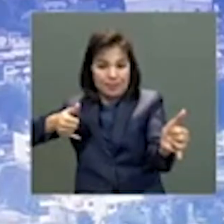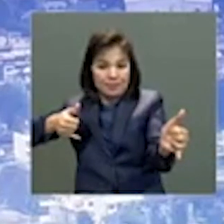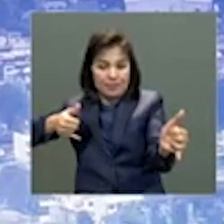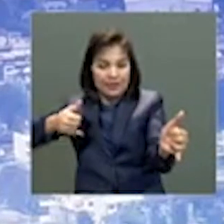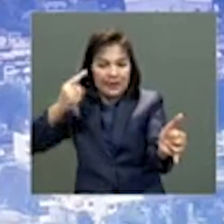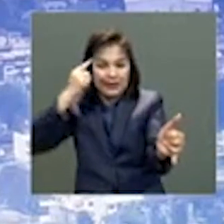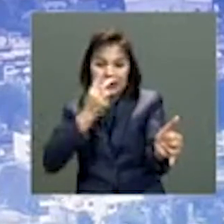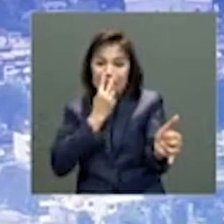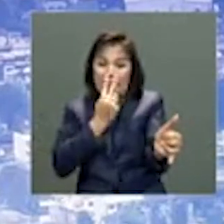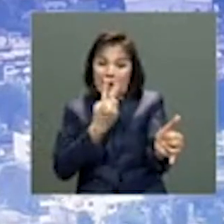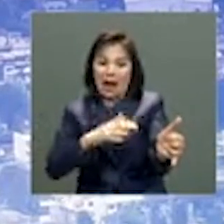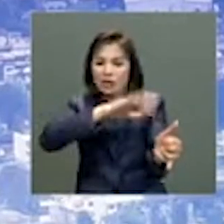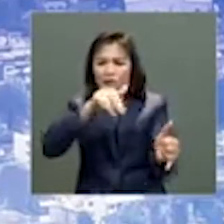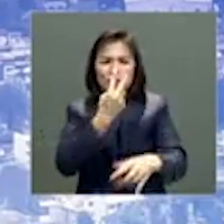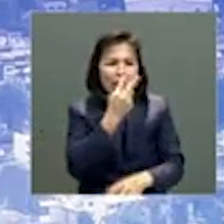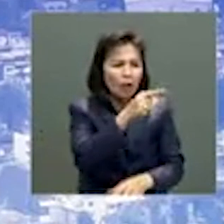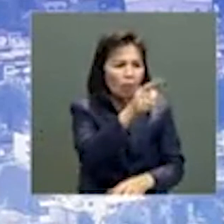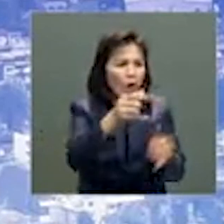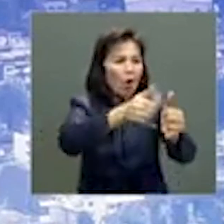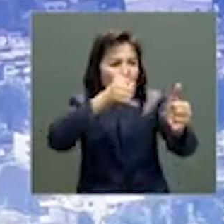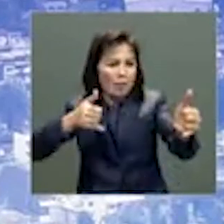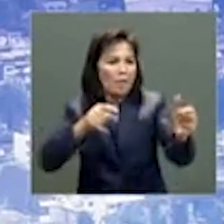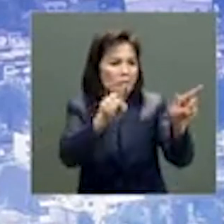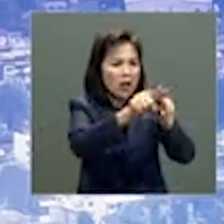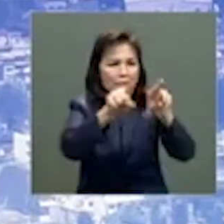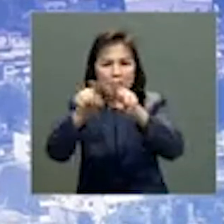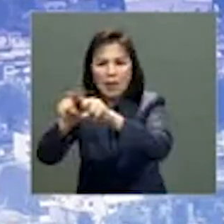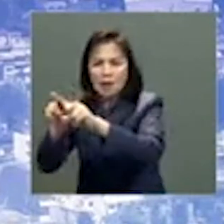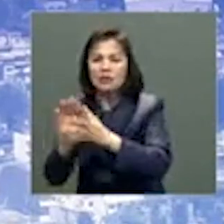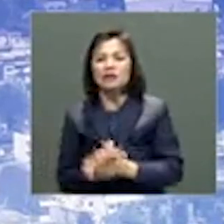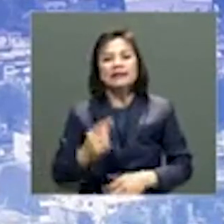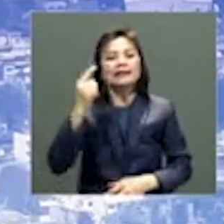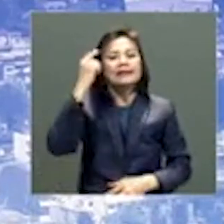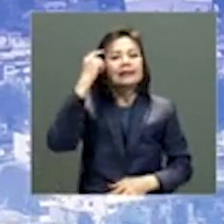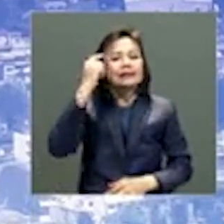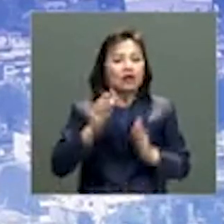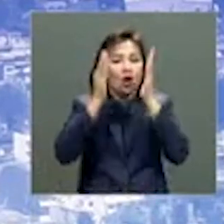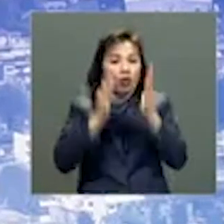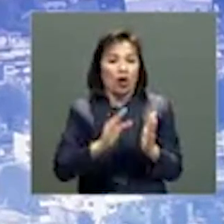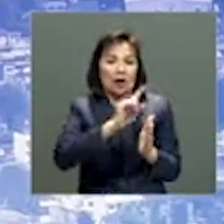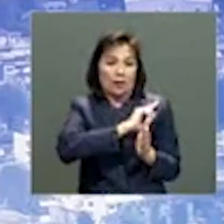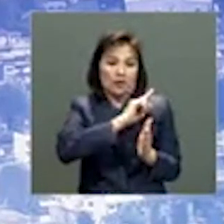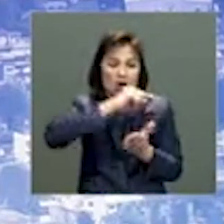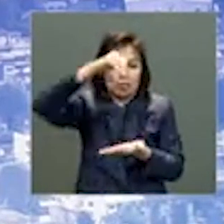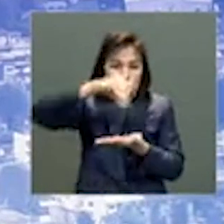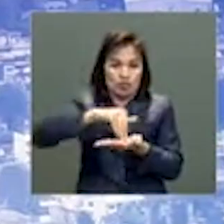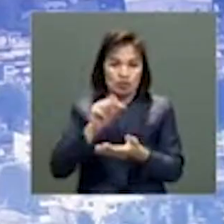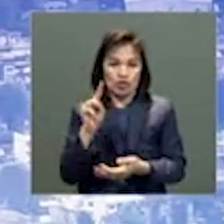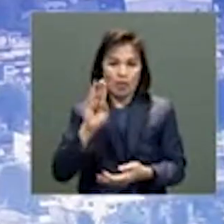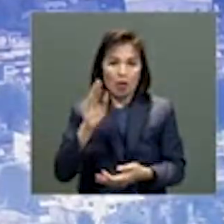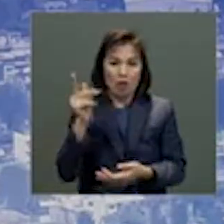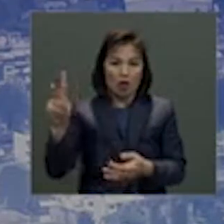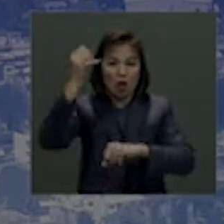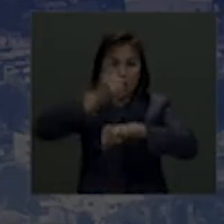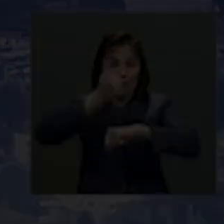สวัสดีค่ะอัปเดตสถานการณ์การแพร่ระบาดเชื้อโควิด-19 ประจำวันที่17เมษายนพ.ศ.2563กับ Workpoint New Online